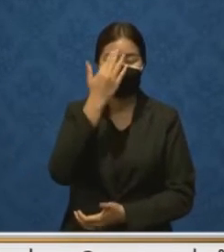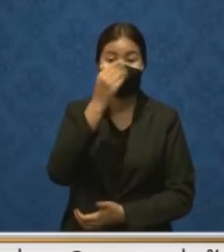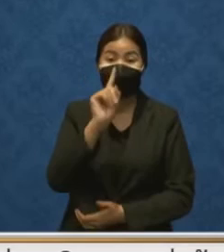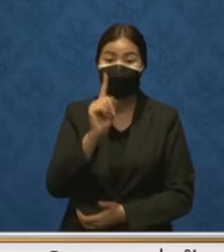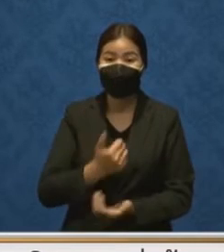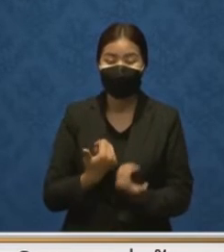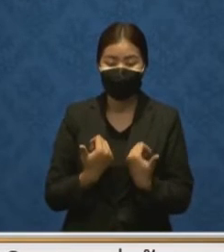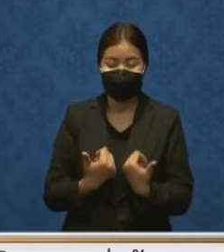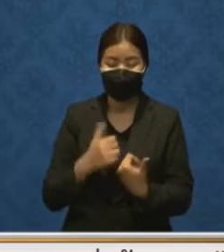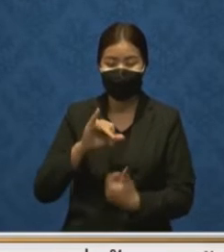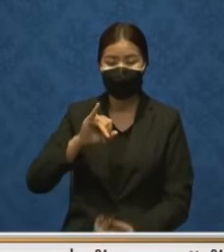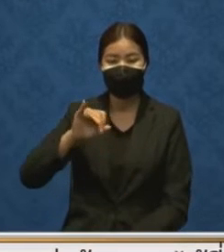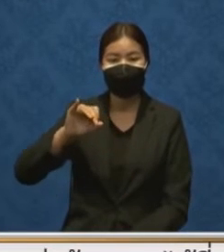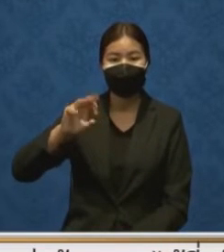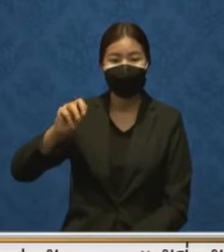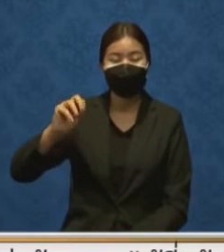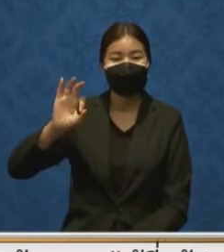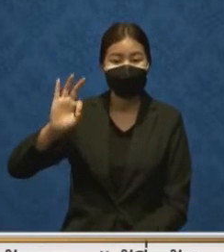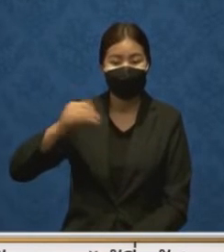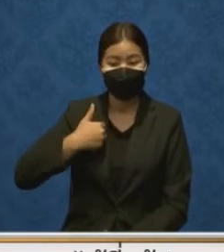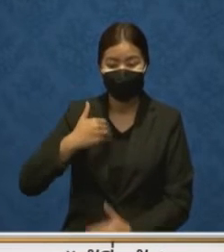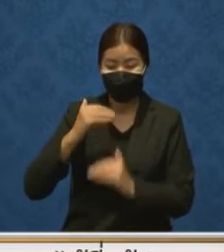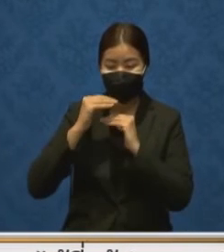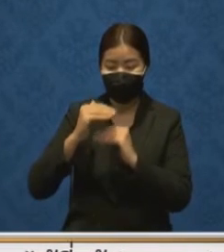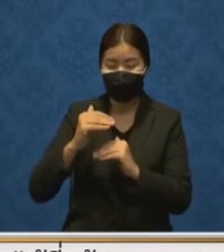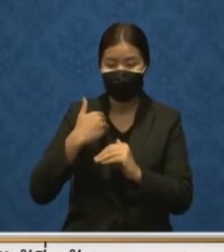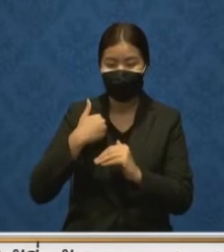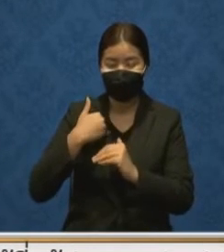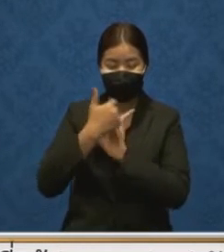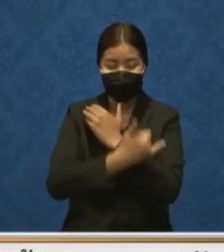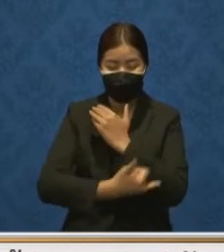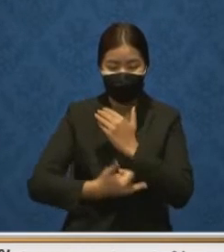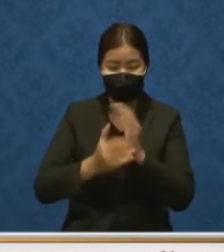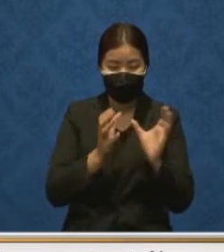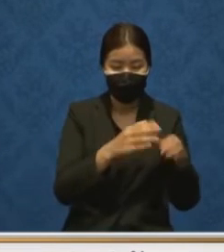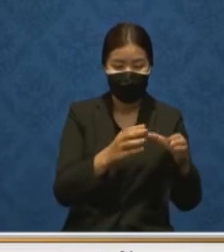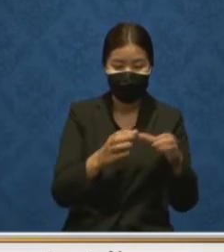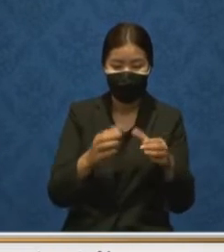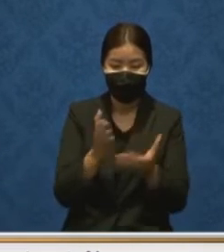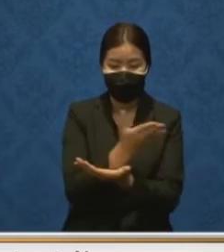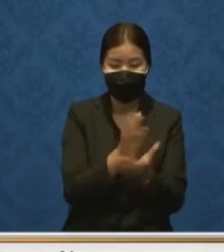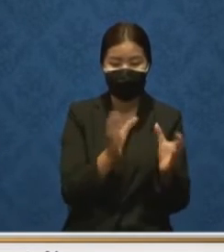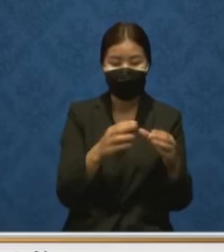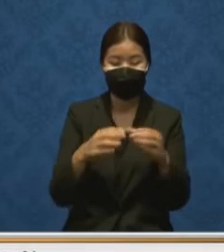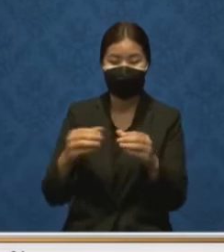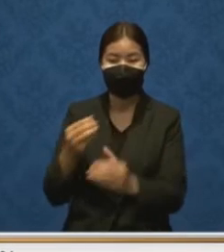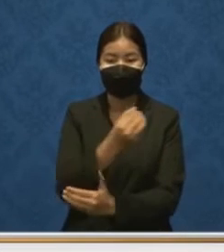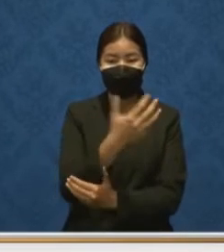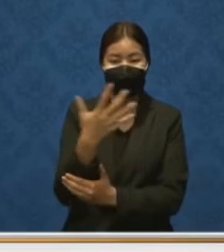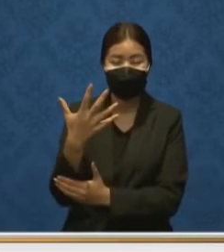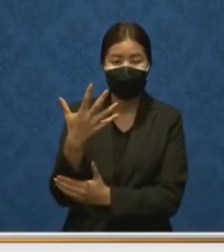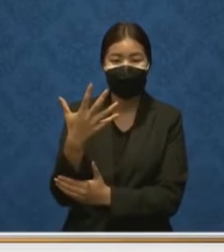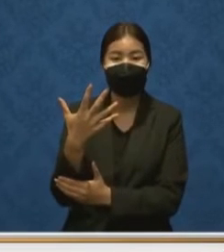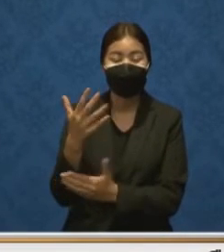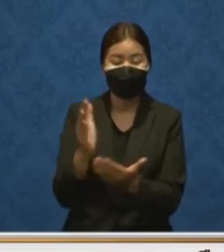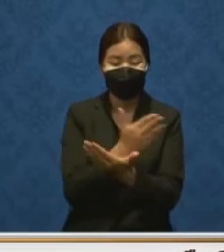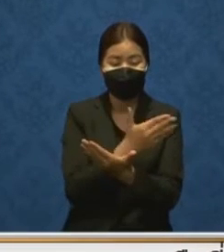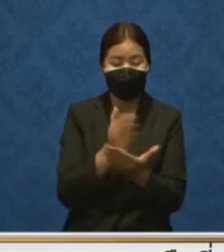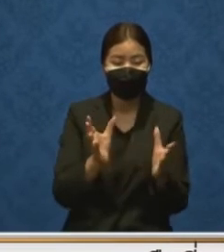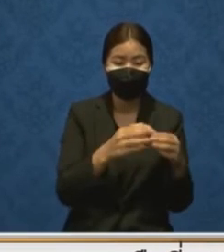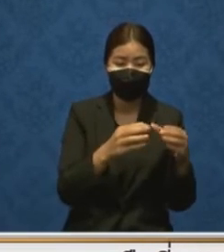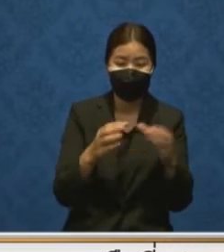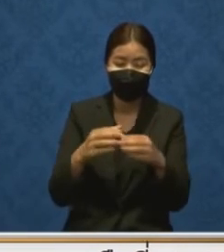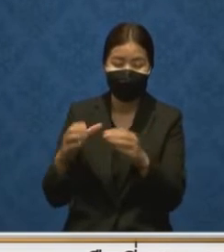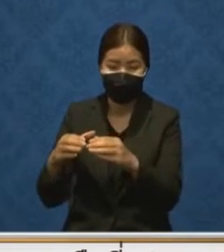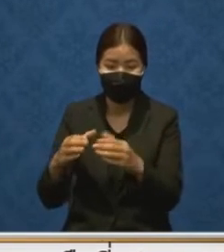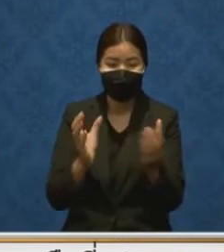า IMF กำหนดกล่มประเทศไว้ 5 กลุ่มทั่วโลกนั่นก็คือกล่มที่เงินเฟ้อ